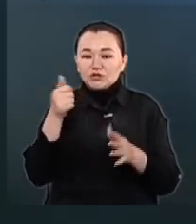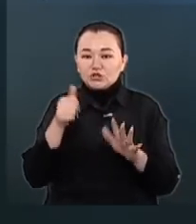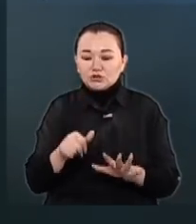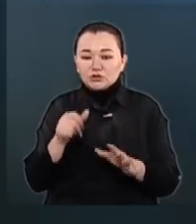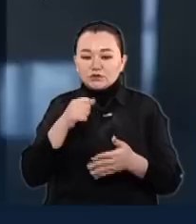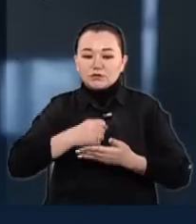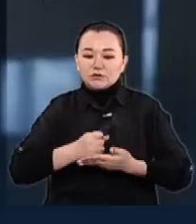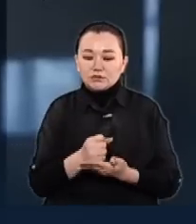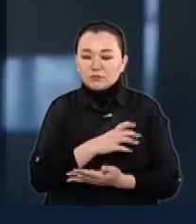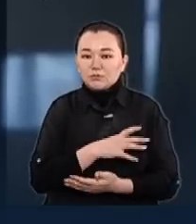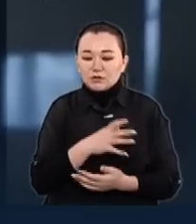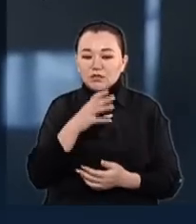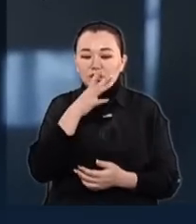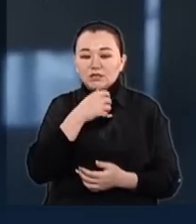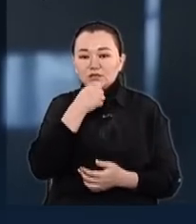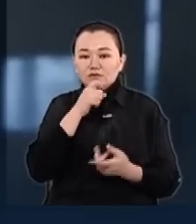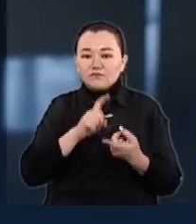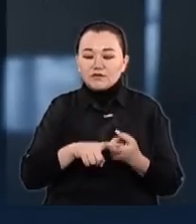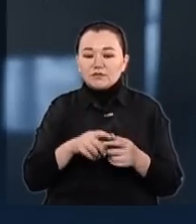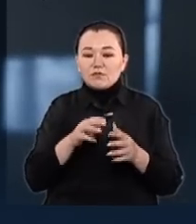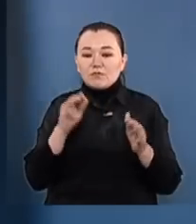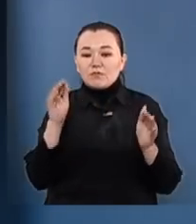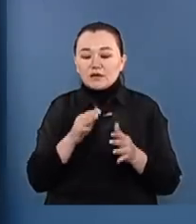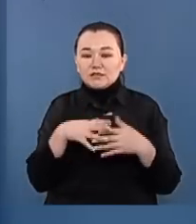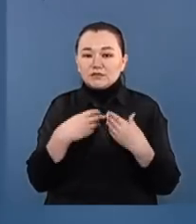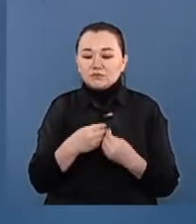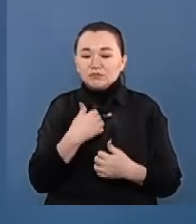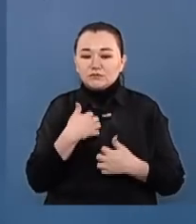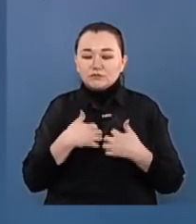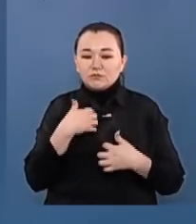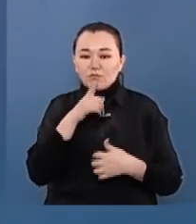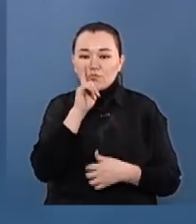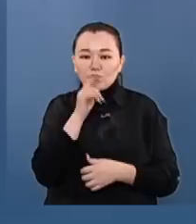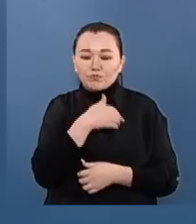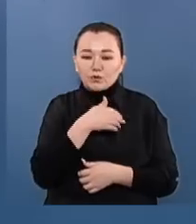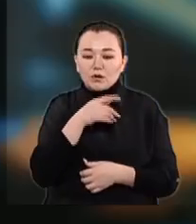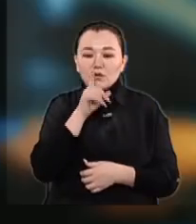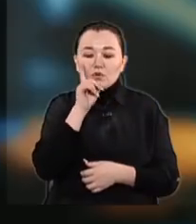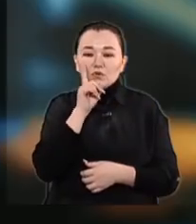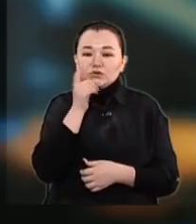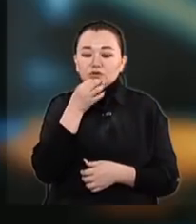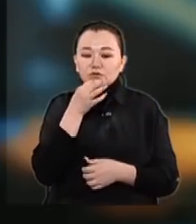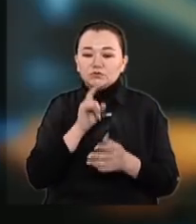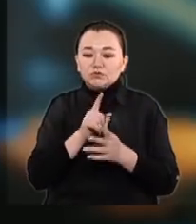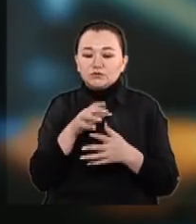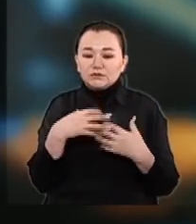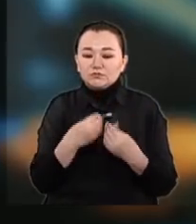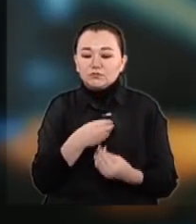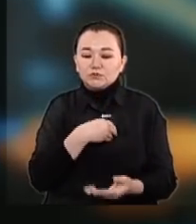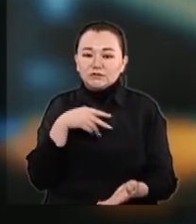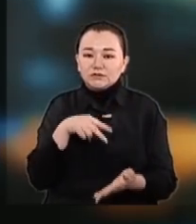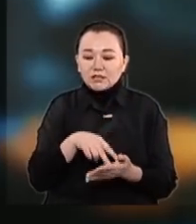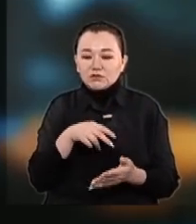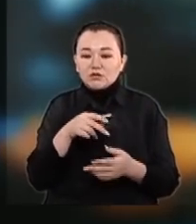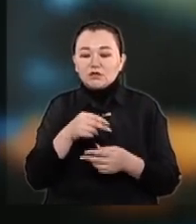белгіленген. Жастық максимализмнің әсерінен отбасын құруға асыққан жастар көп. Олар ертесейіп отбасылық өмірдің дәмін татуға асыққаны сонша